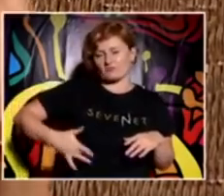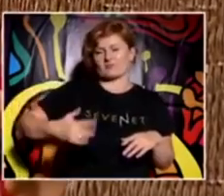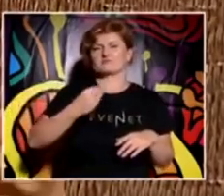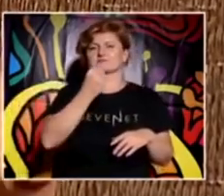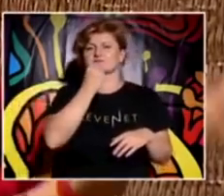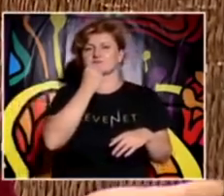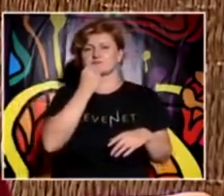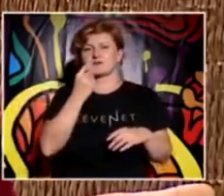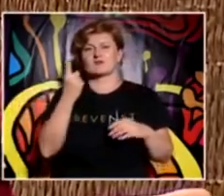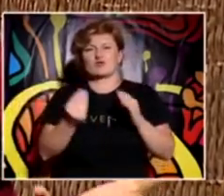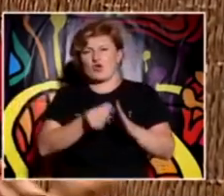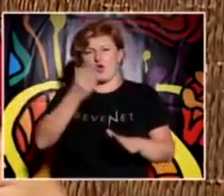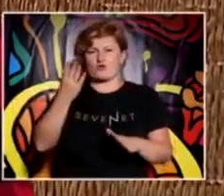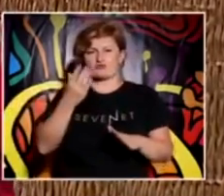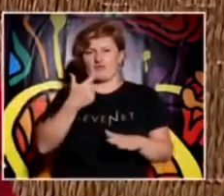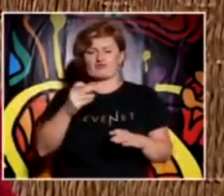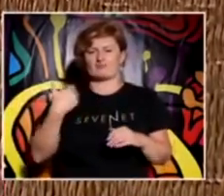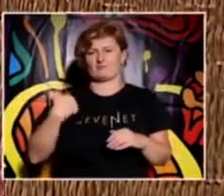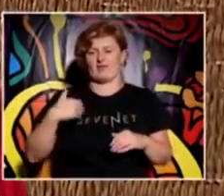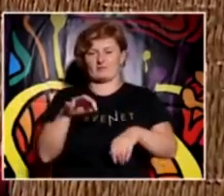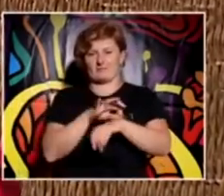są w ogóle dużo droższe jak białe mięso.